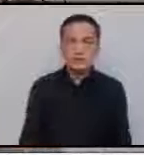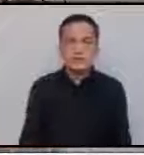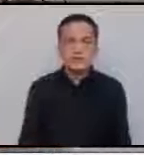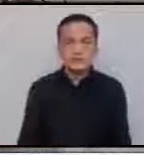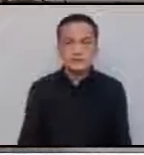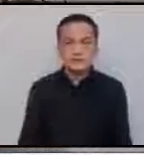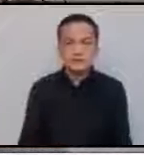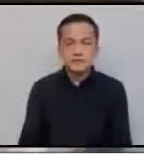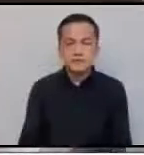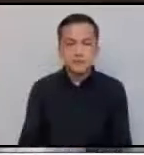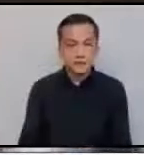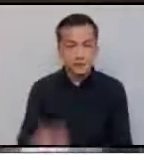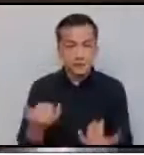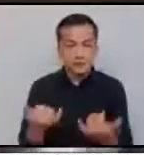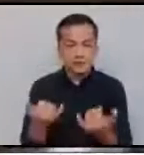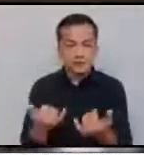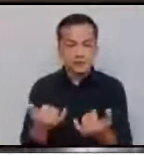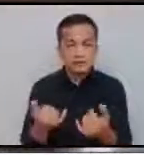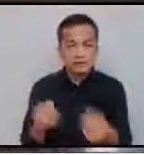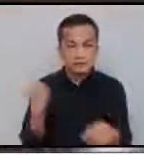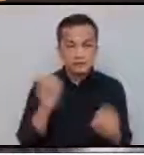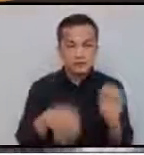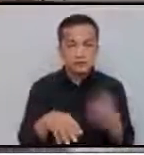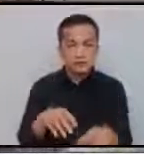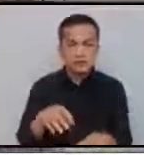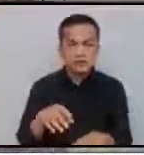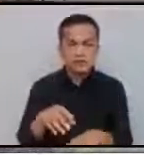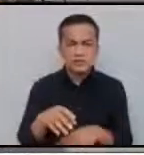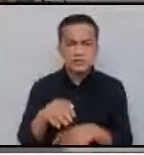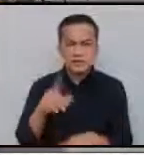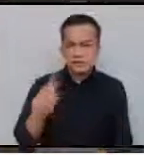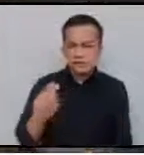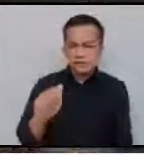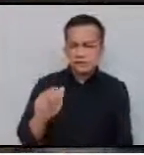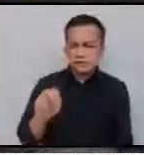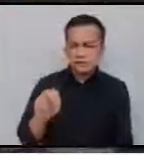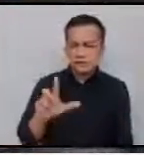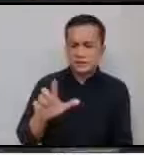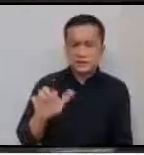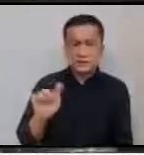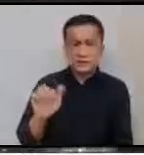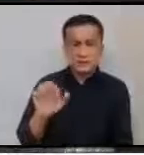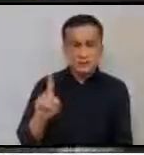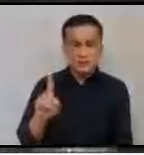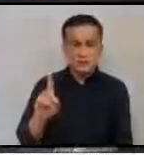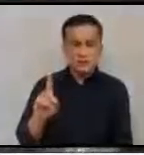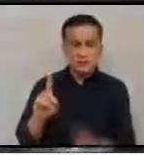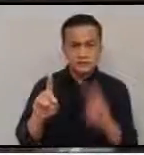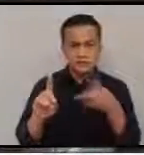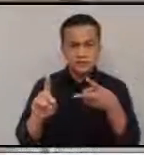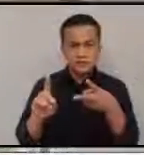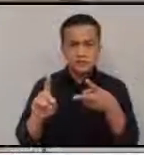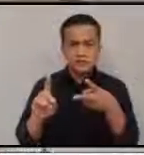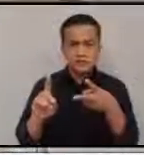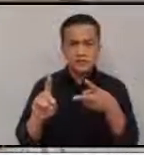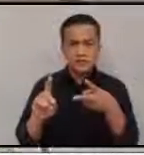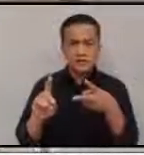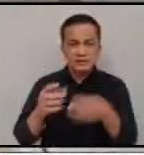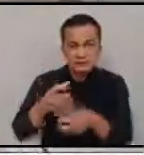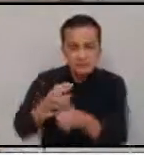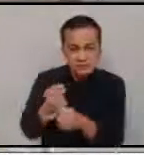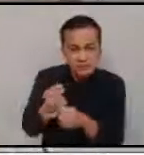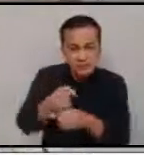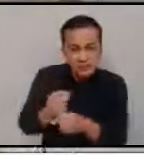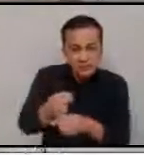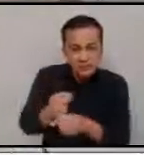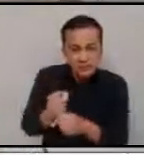Pwede na natin ilagay ang tanglad. And then after nito, ilalagay na natin yung pangalawang gata. Ngayon naman,